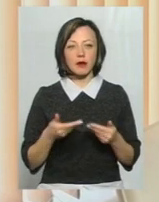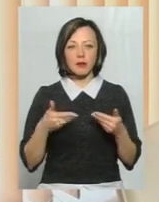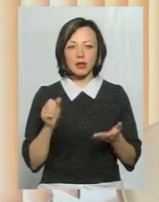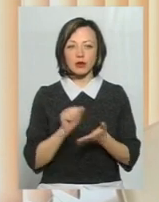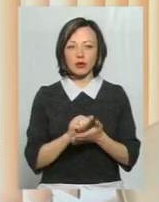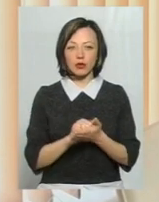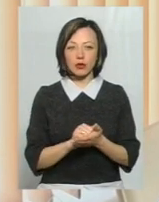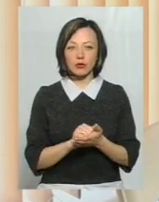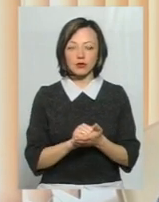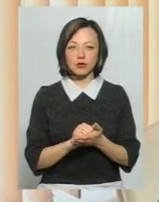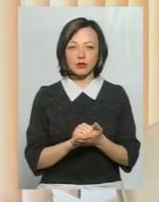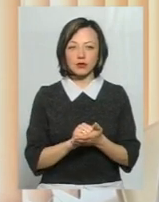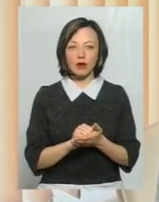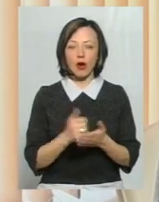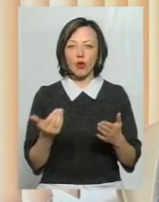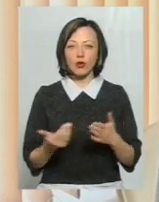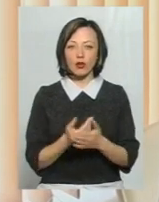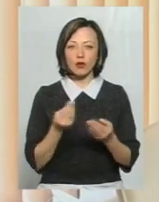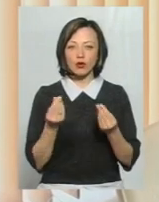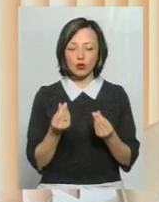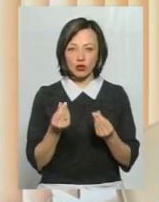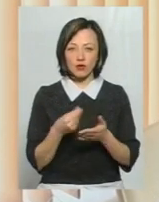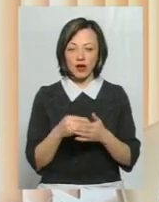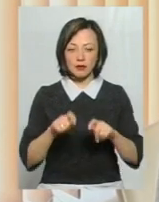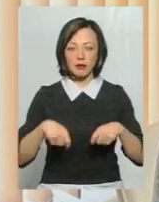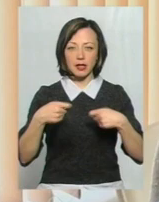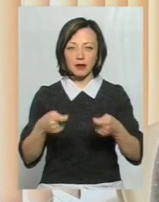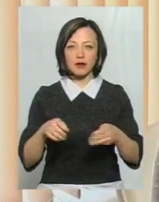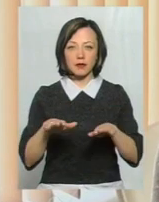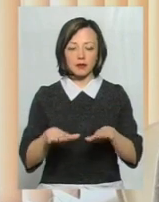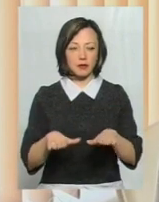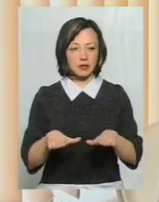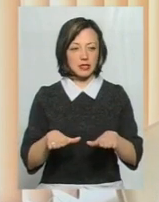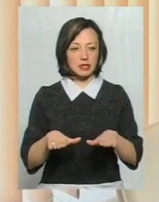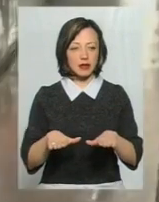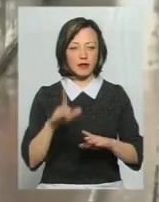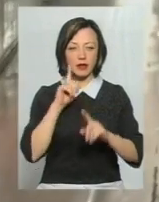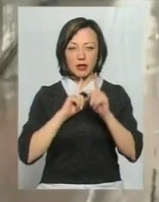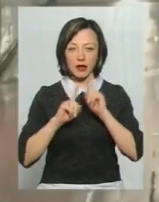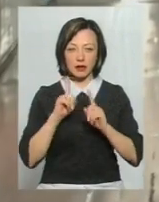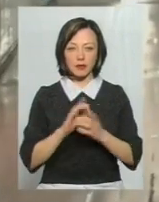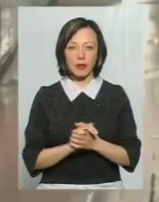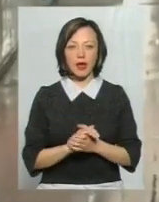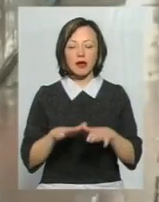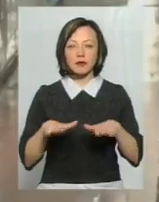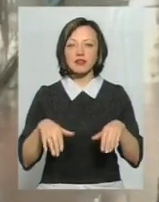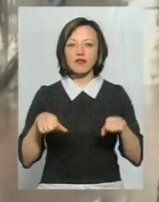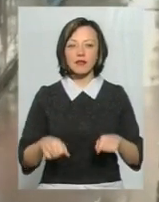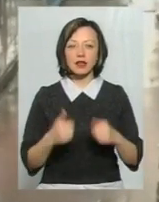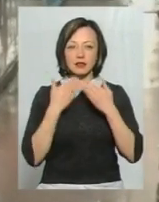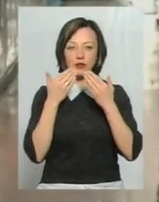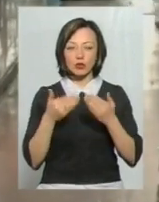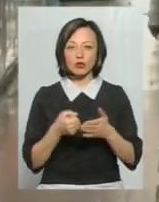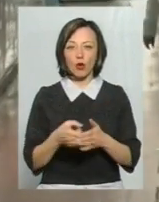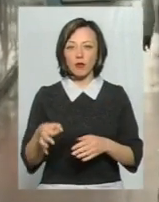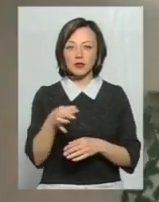документацію оновлену, кошторисну вартість передали в місцевій раді. Місцева ж влада вже звернулася до